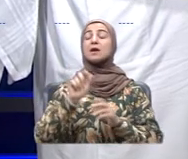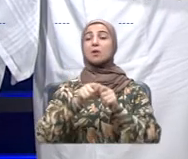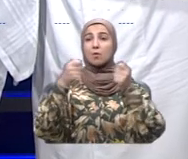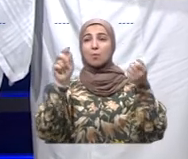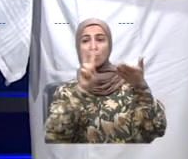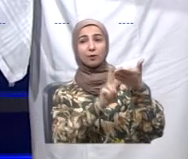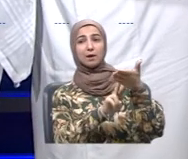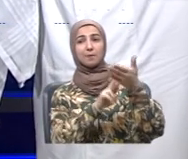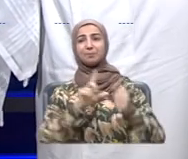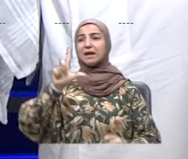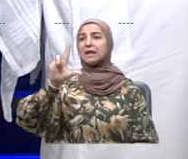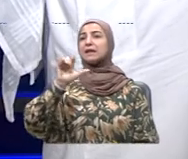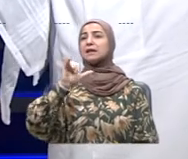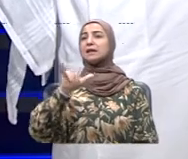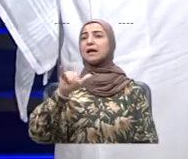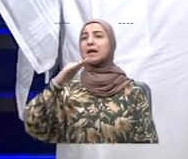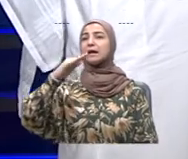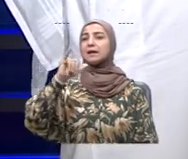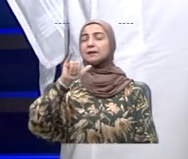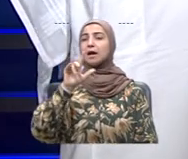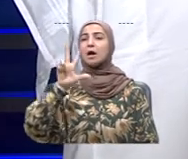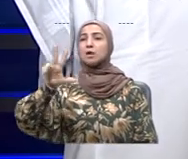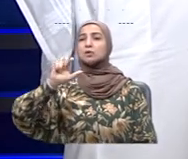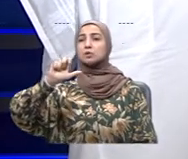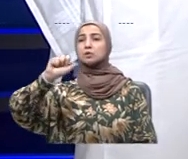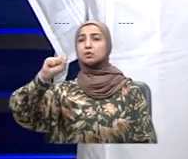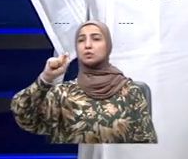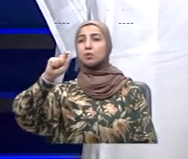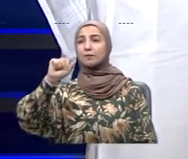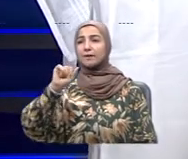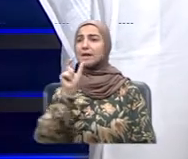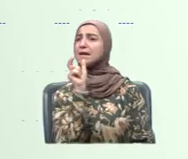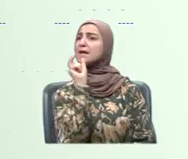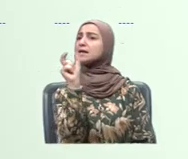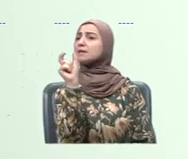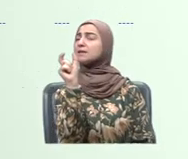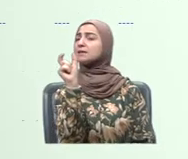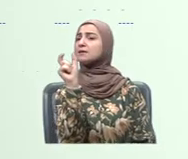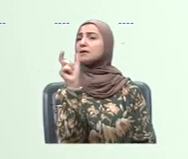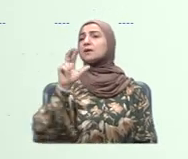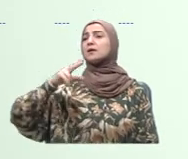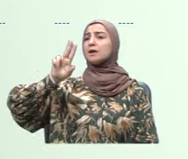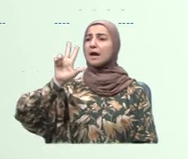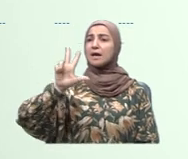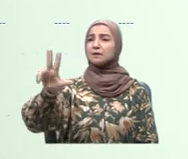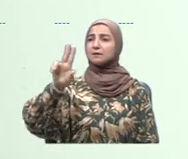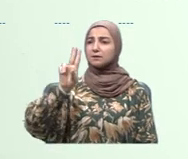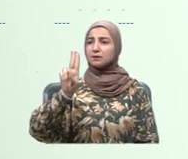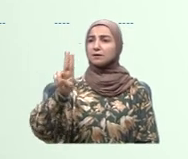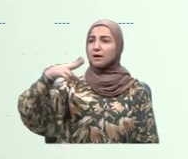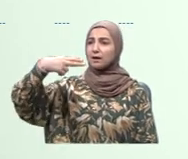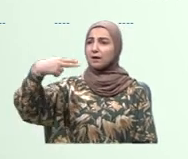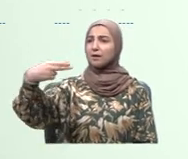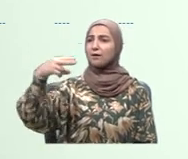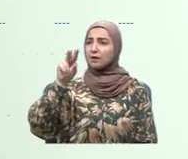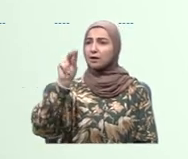فما تعني لفظة التعقيب في رأيك؟ تأمل، ماذا تعني